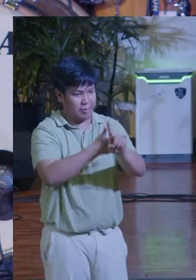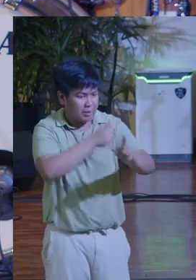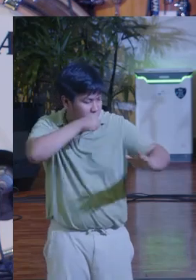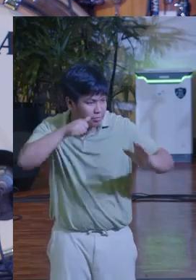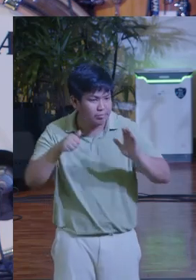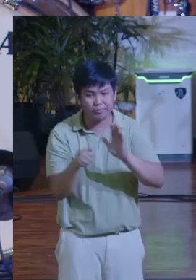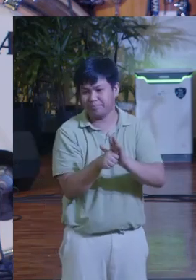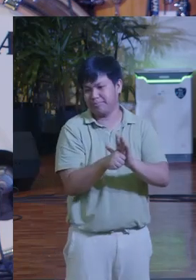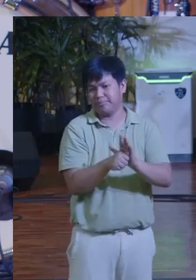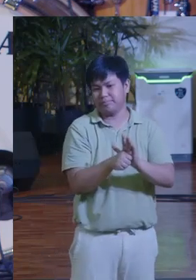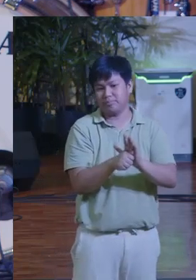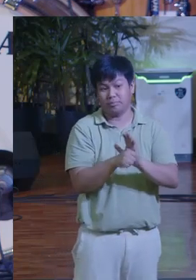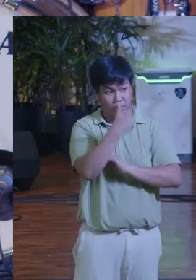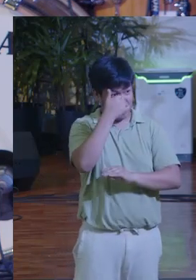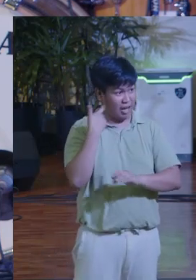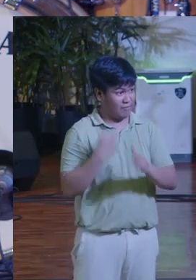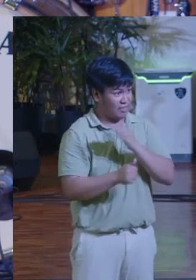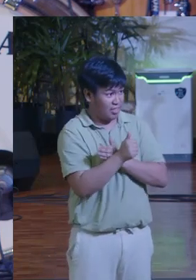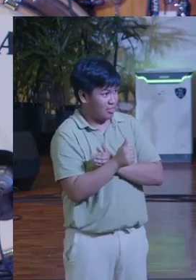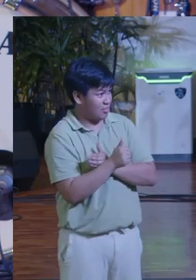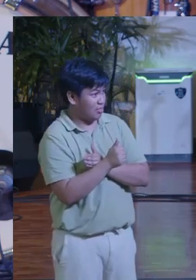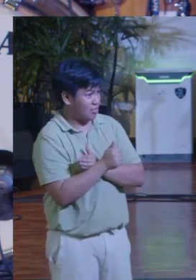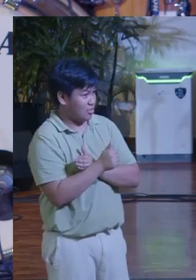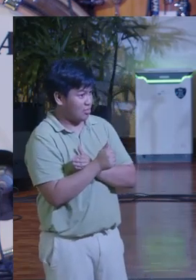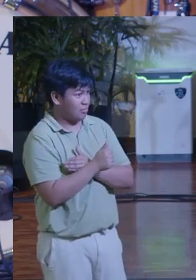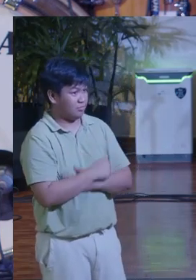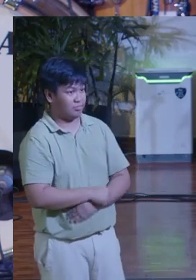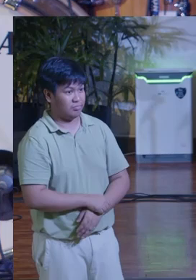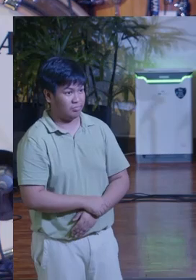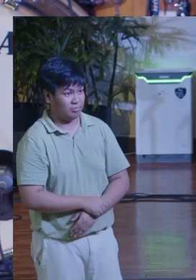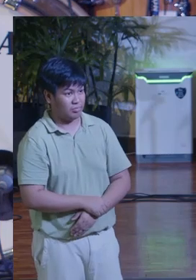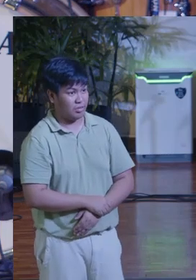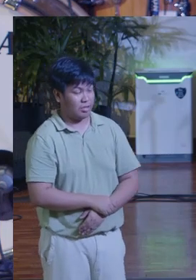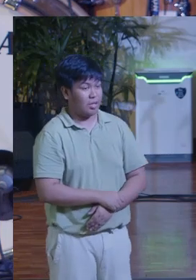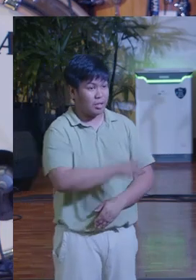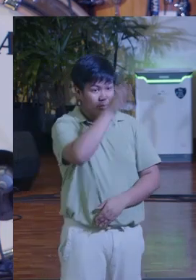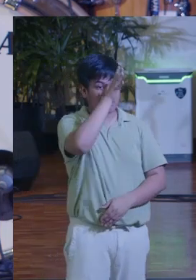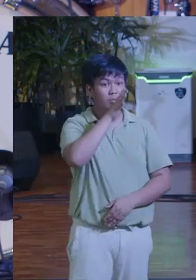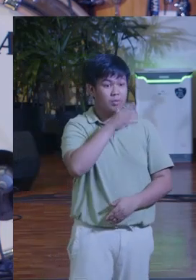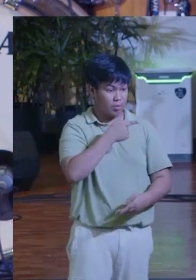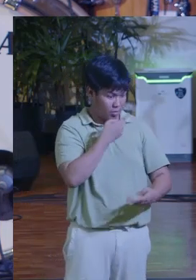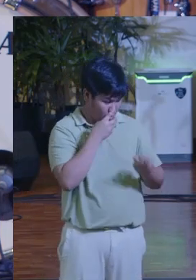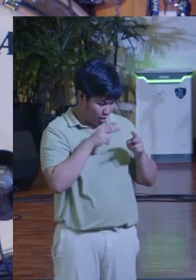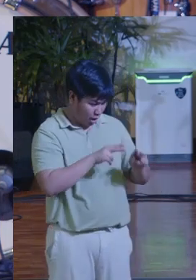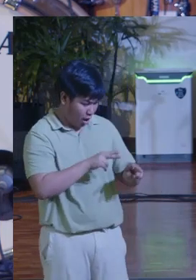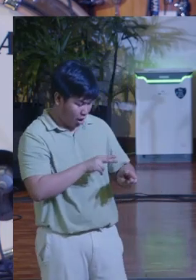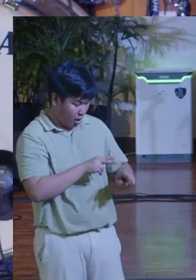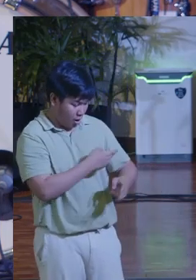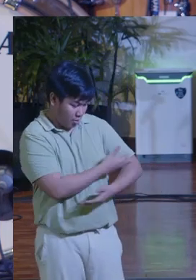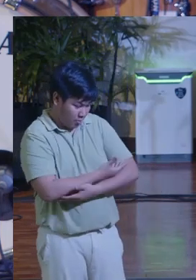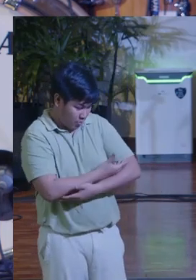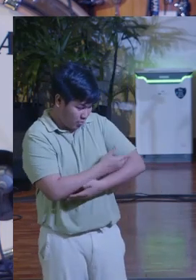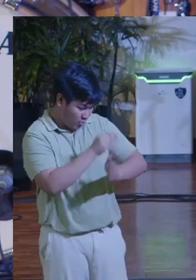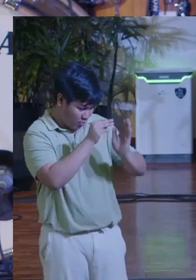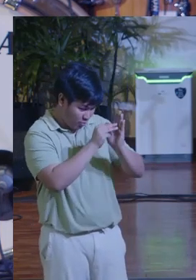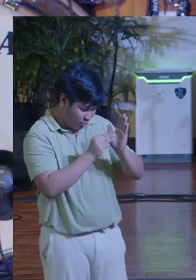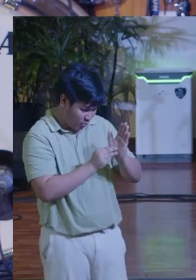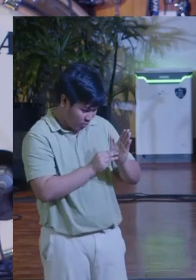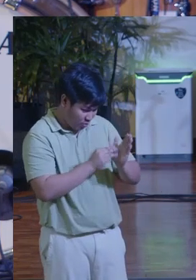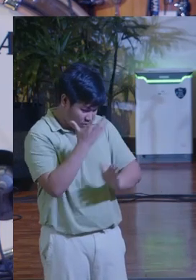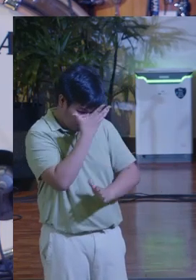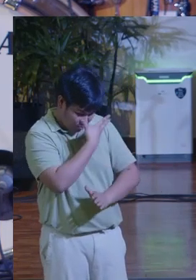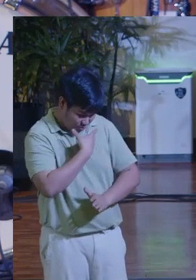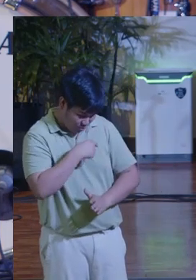his parents because they saw that their child was beautiful and they were not afraid of